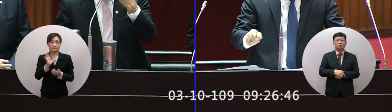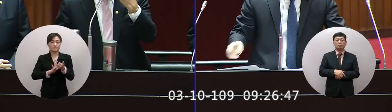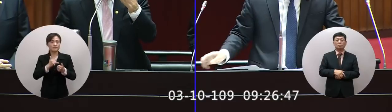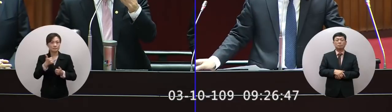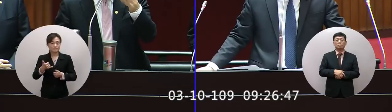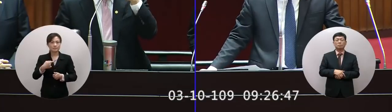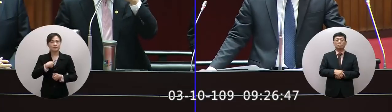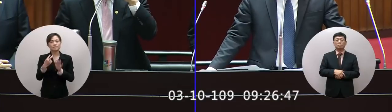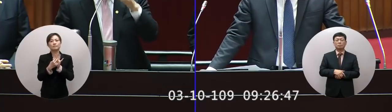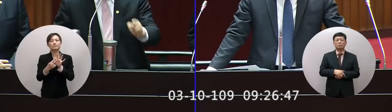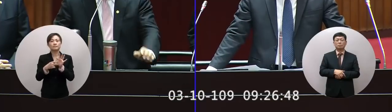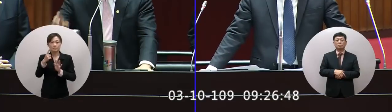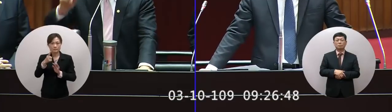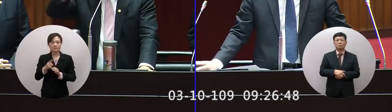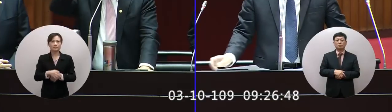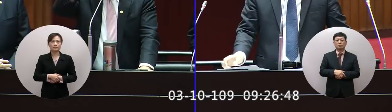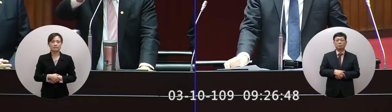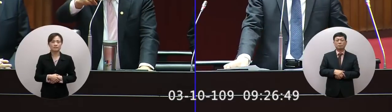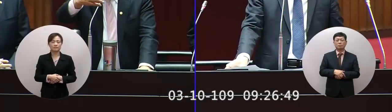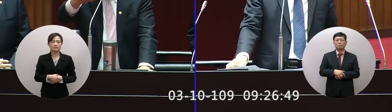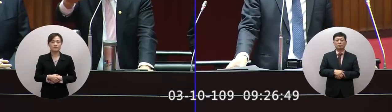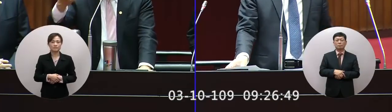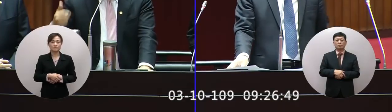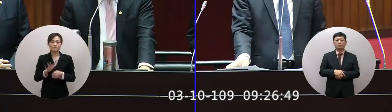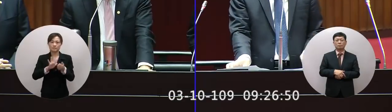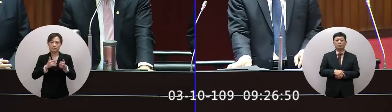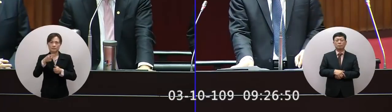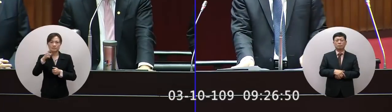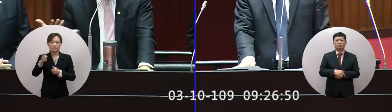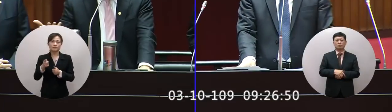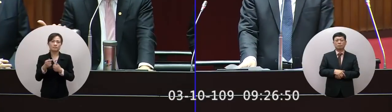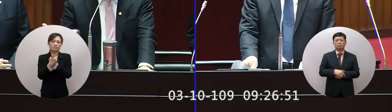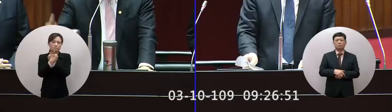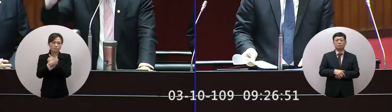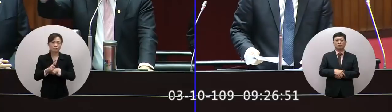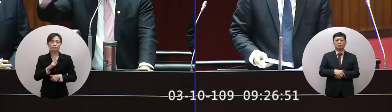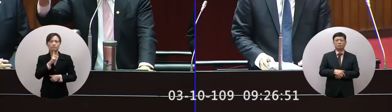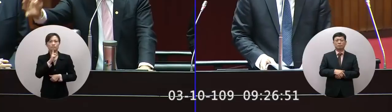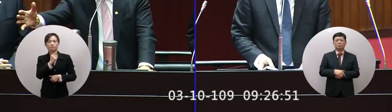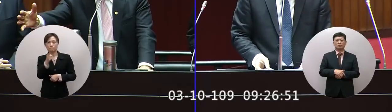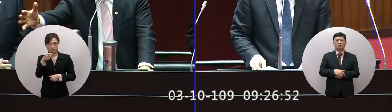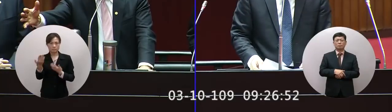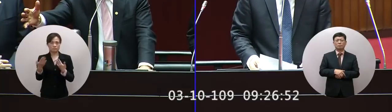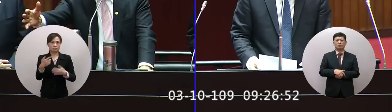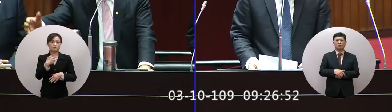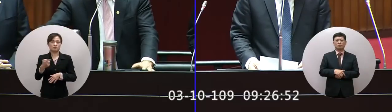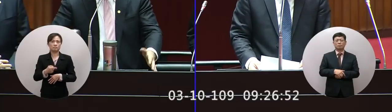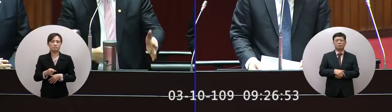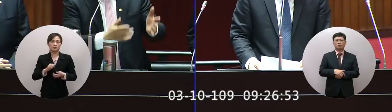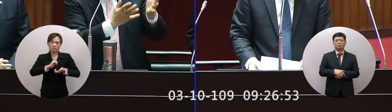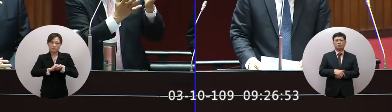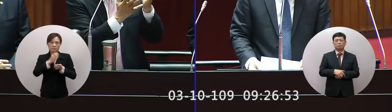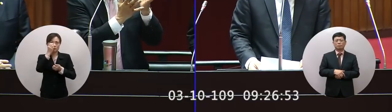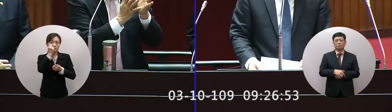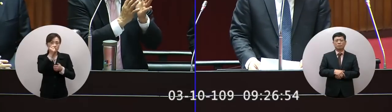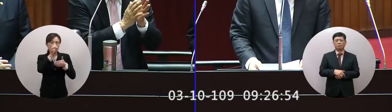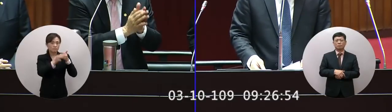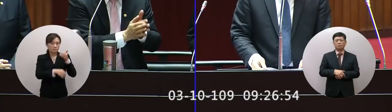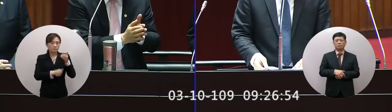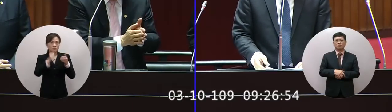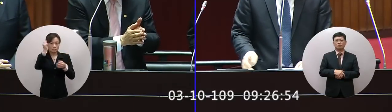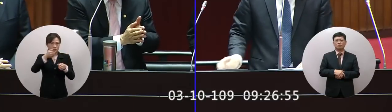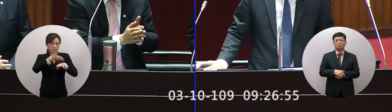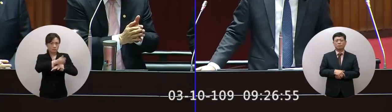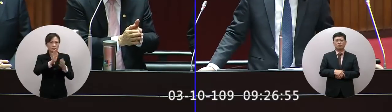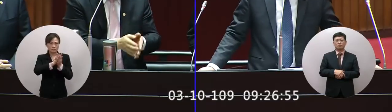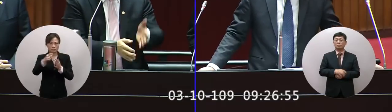员，让我说明一点一下下。委员，你是资深的委员，你很清楚。 要特别条例通过后，我们才能拟定